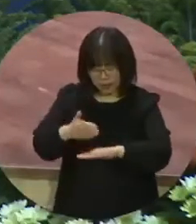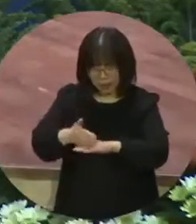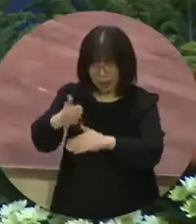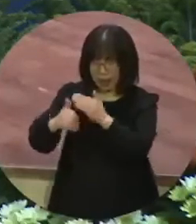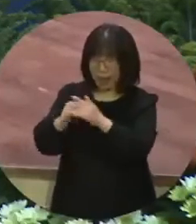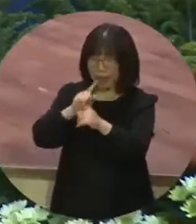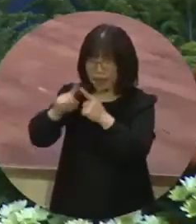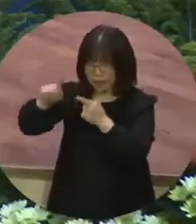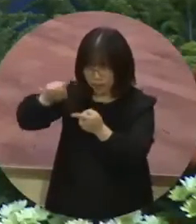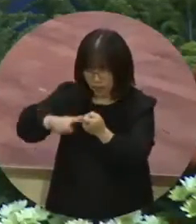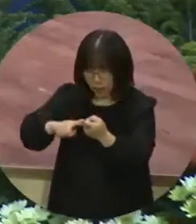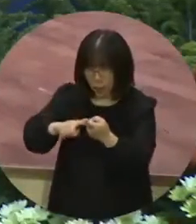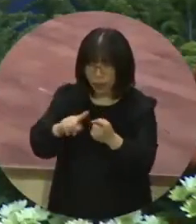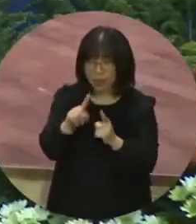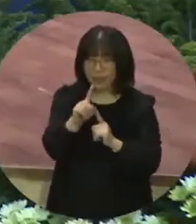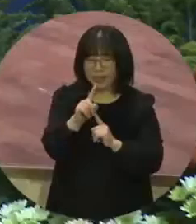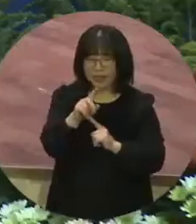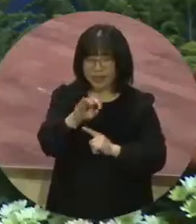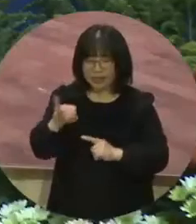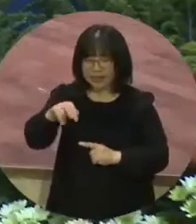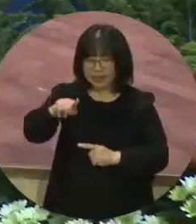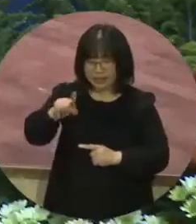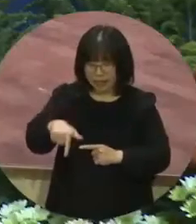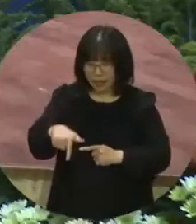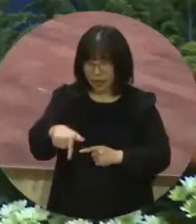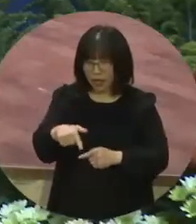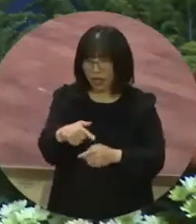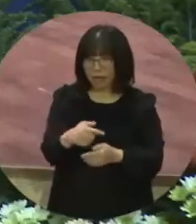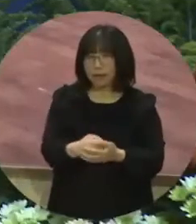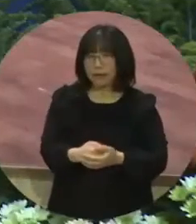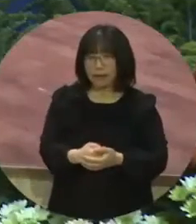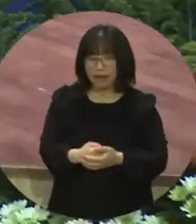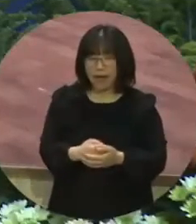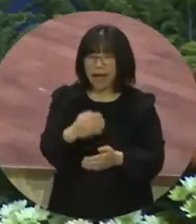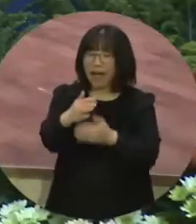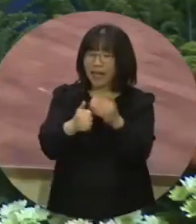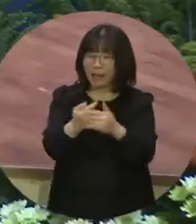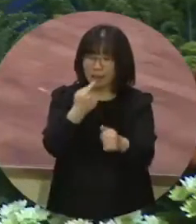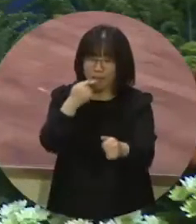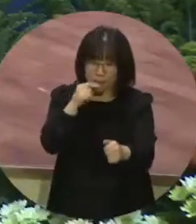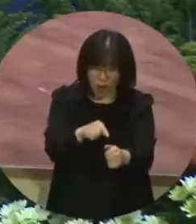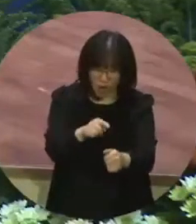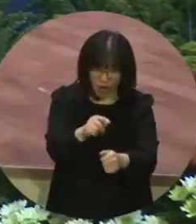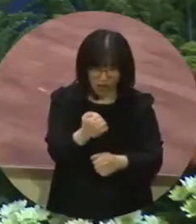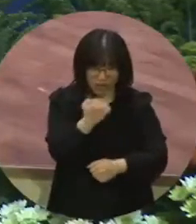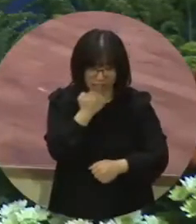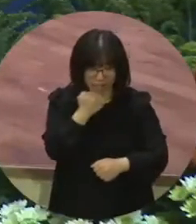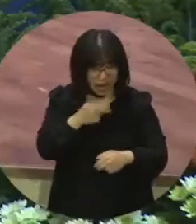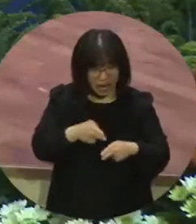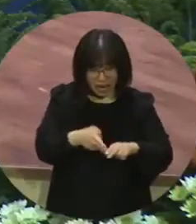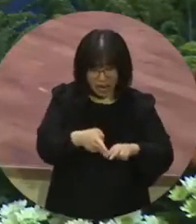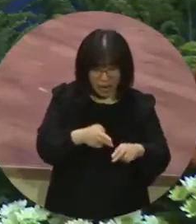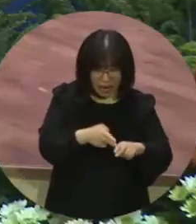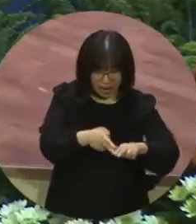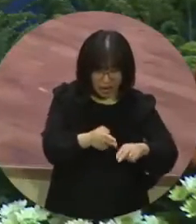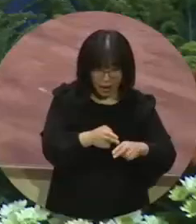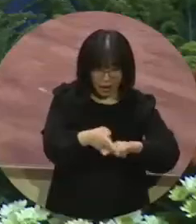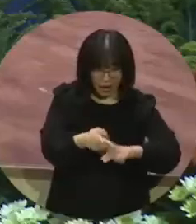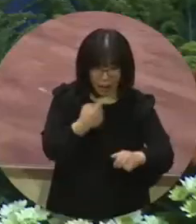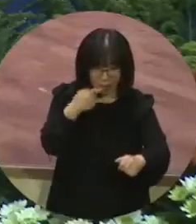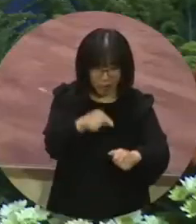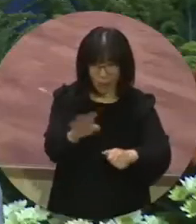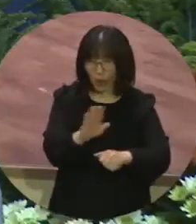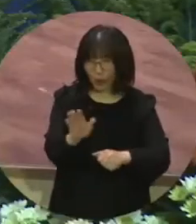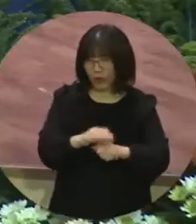대로 이삭에게도 행한 거예요. 이삭에게 할례라 말 안 했어요. 그런데 하나님 자기가 체험한 그 하나님을 그 할례 이삭에게